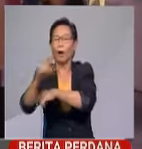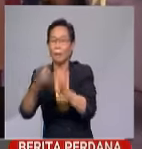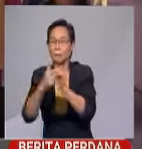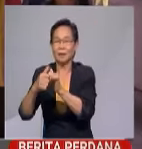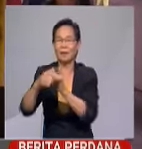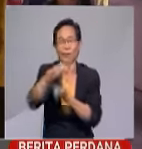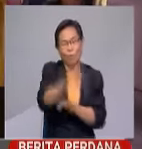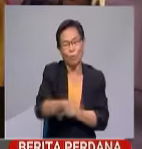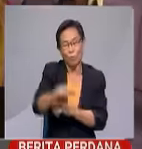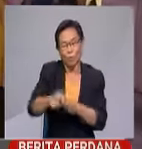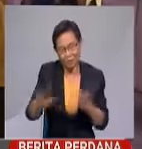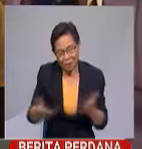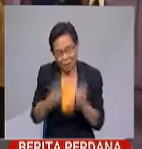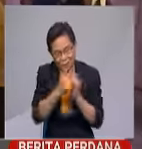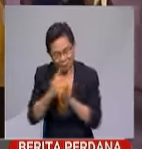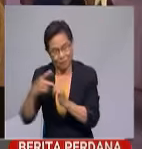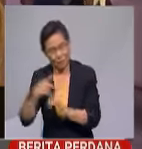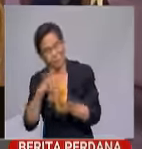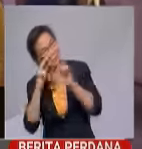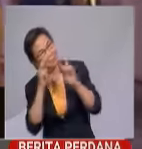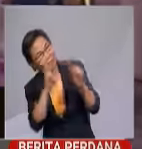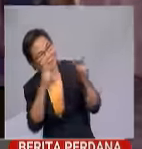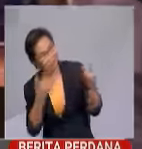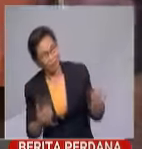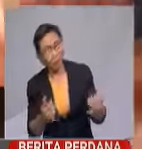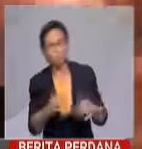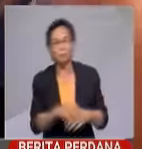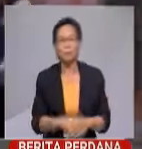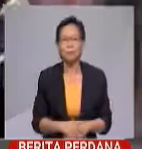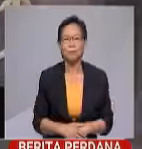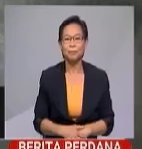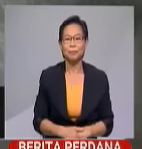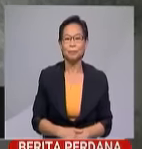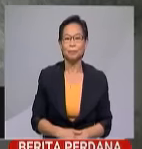penduduk setempat. Sama-sama kita saksikan.